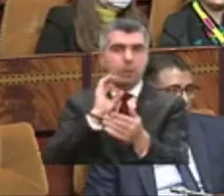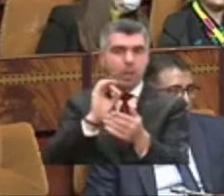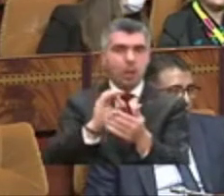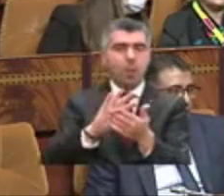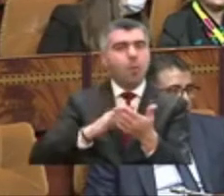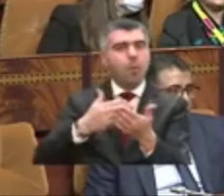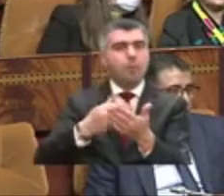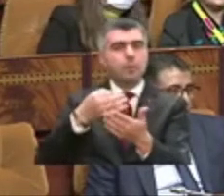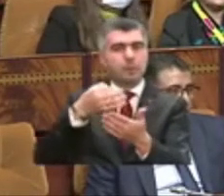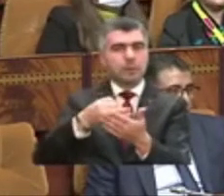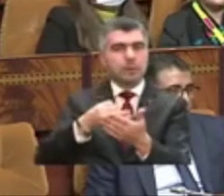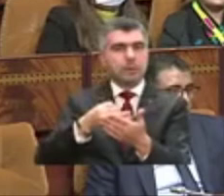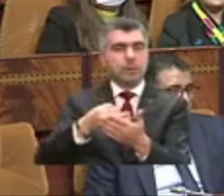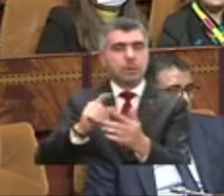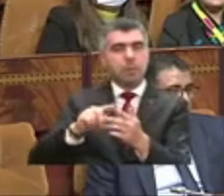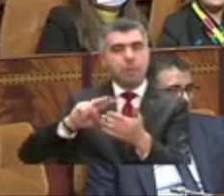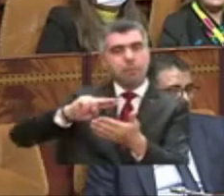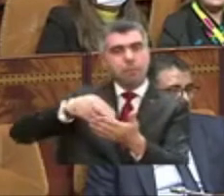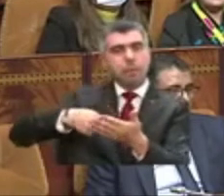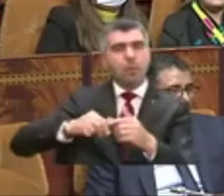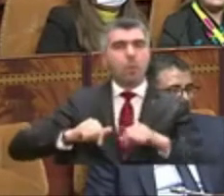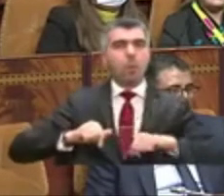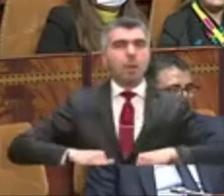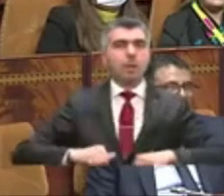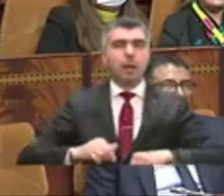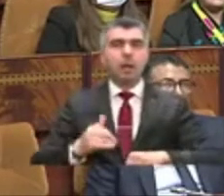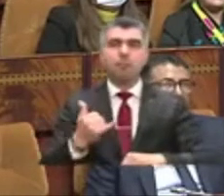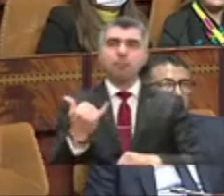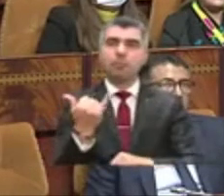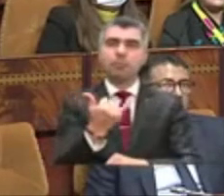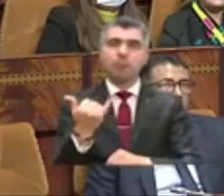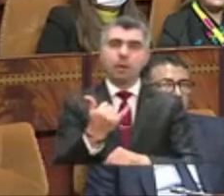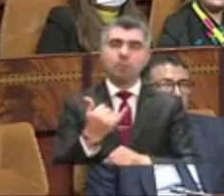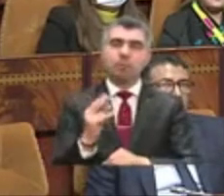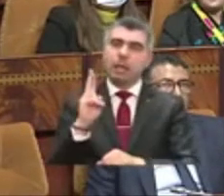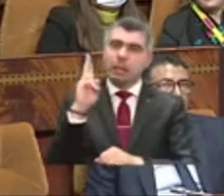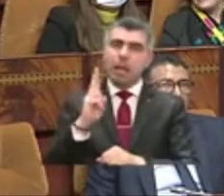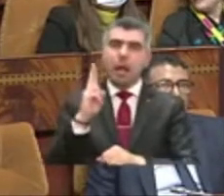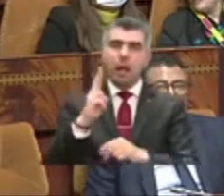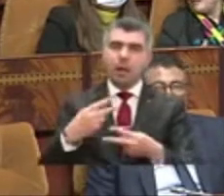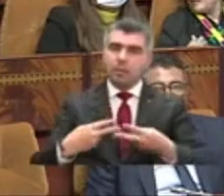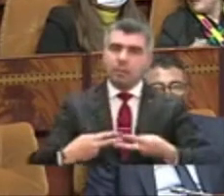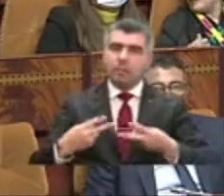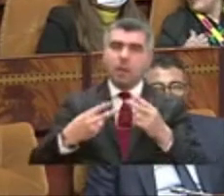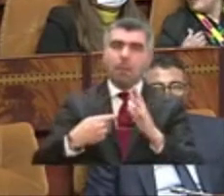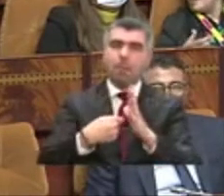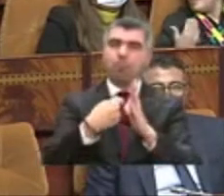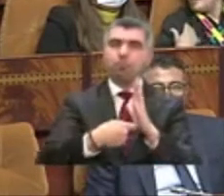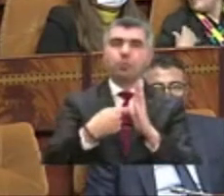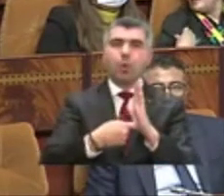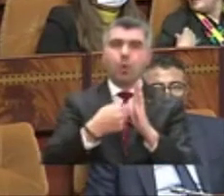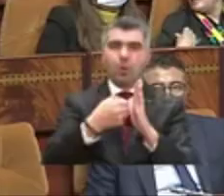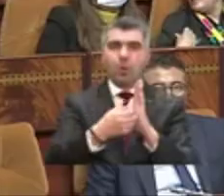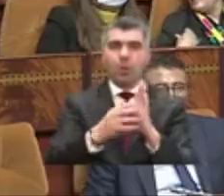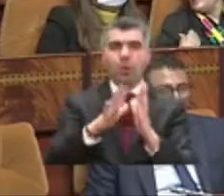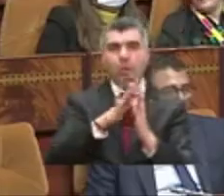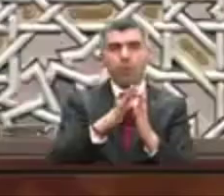كلشي، واش ما كيخصو الا الامضاء ديالكم سيد الوزير واعطاء الانطلاقه لهذا المشروع هذا اللي